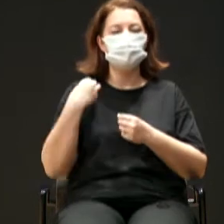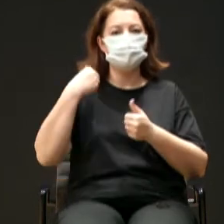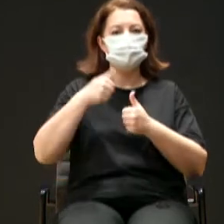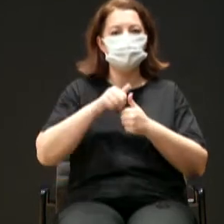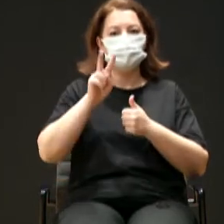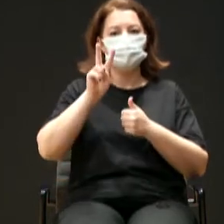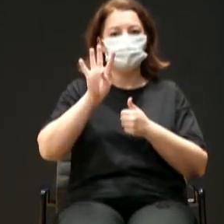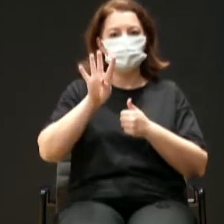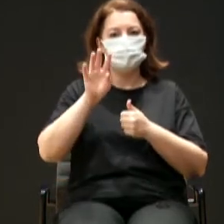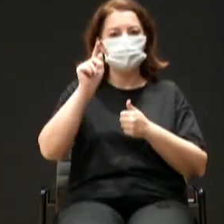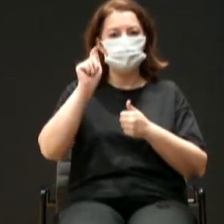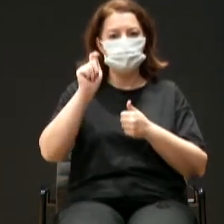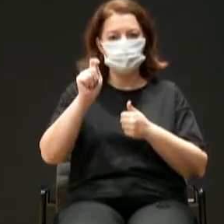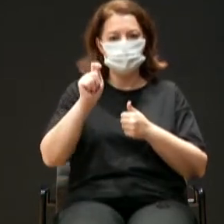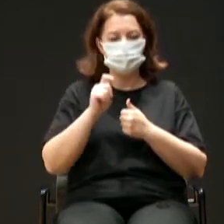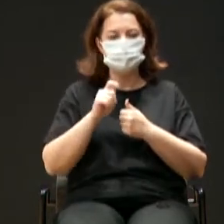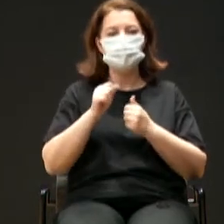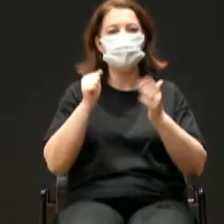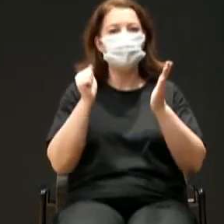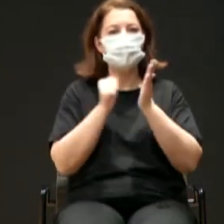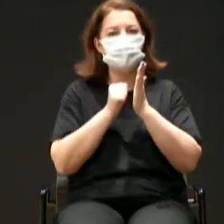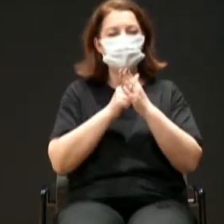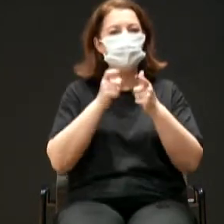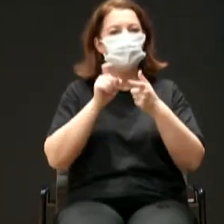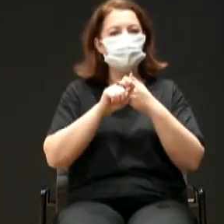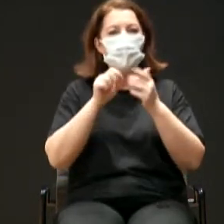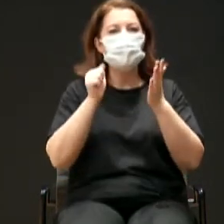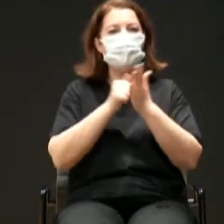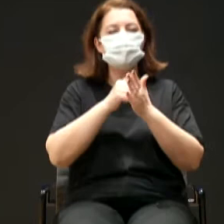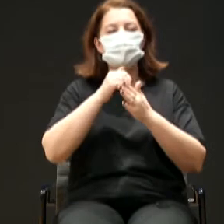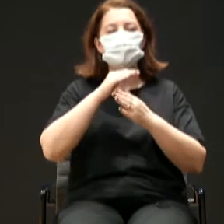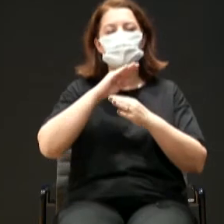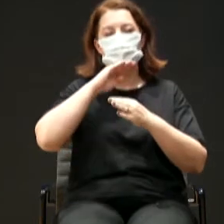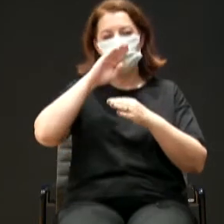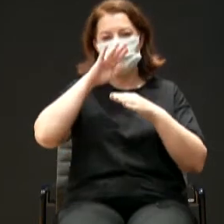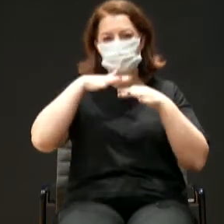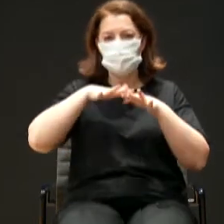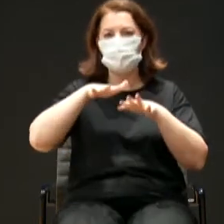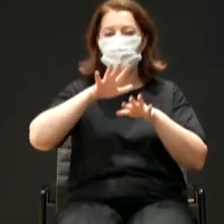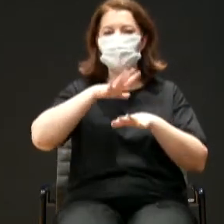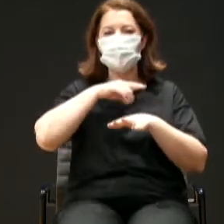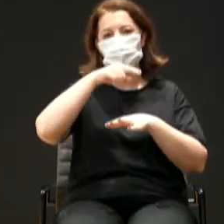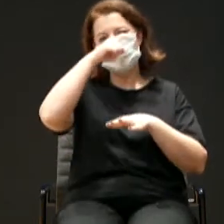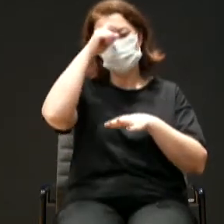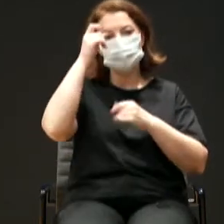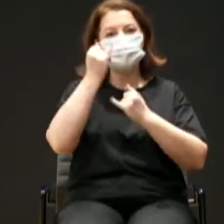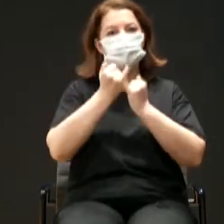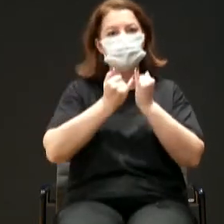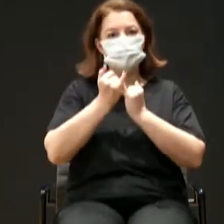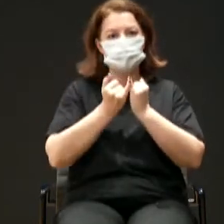24 Temmuz gazeteciler ve basın bayramımız var. Bu emekçi kardeşlerimize de